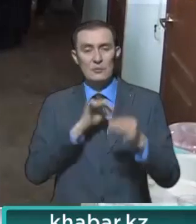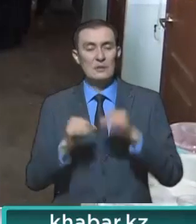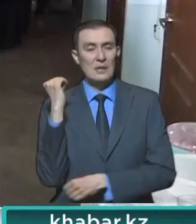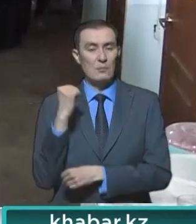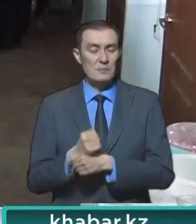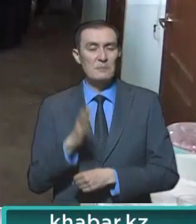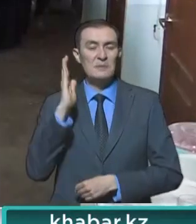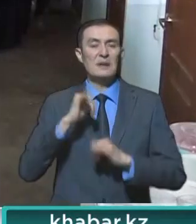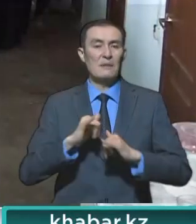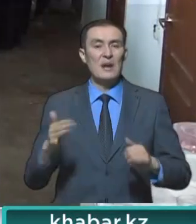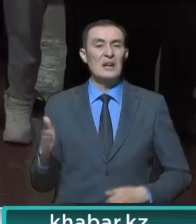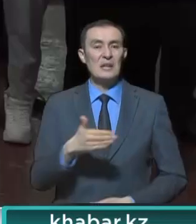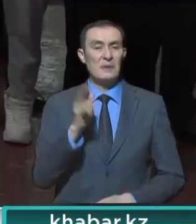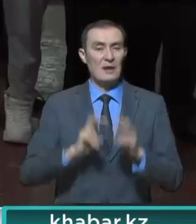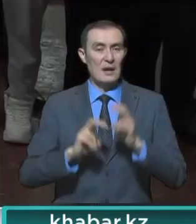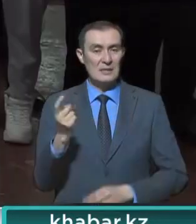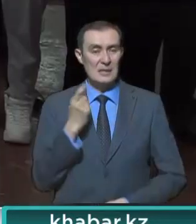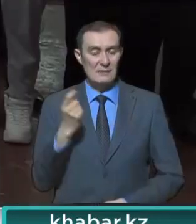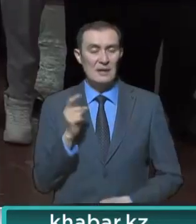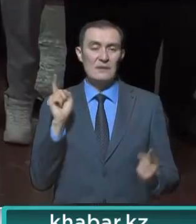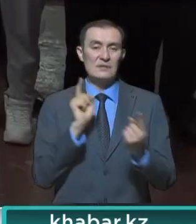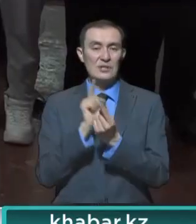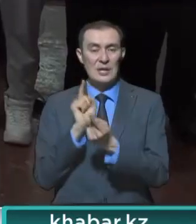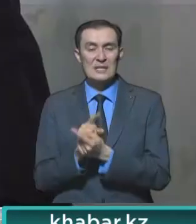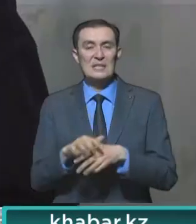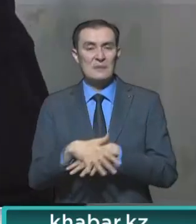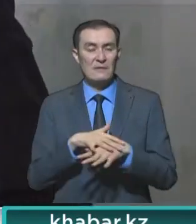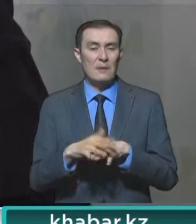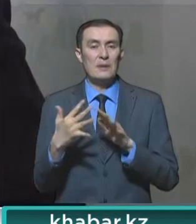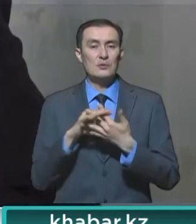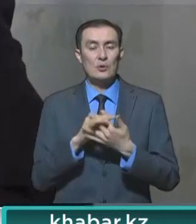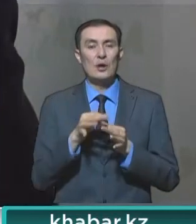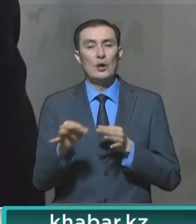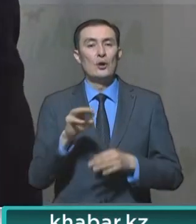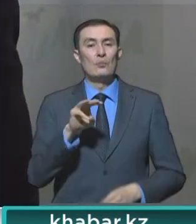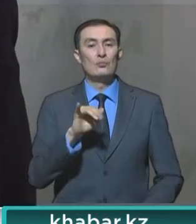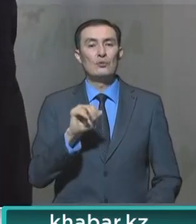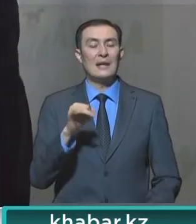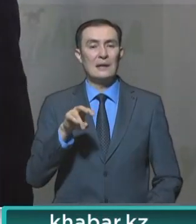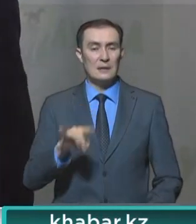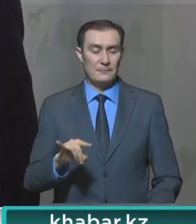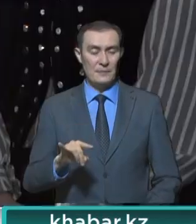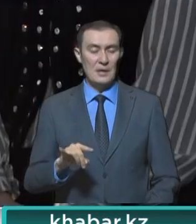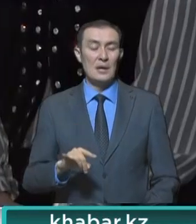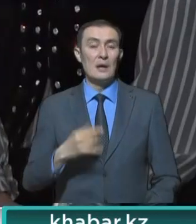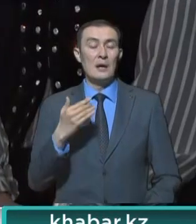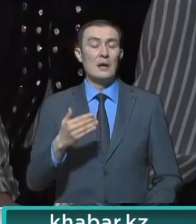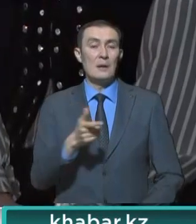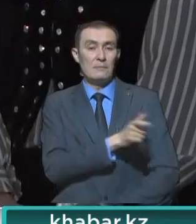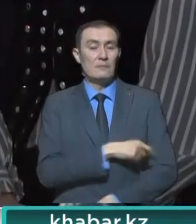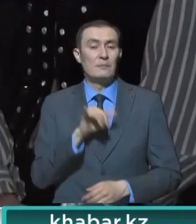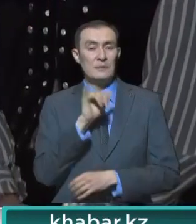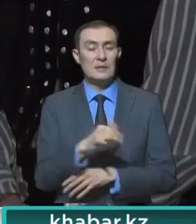и перспективы развития рыбного хозяйства. Встретились кандидаты и с избирателями поселка Мунайлы. Первым делом партийцы посетили